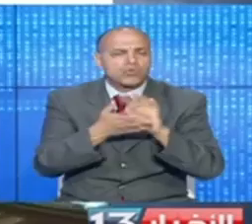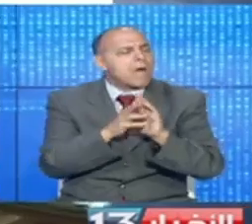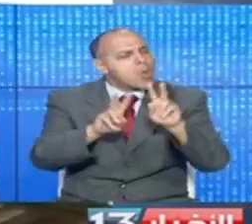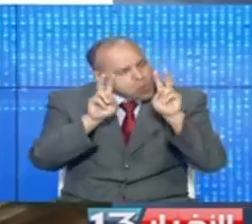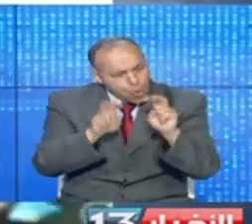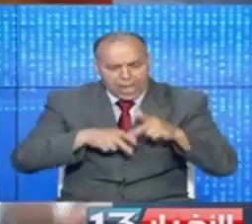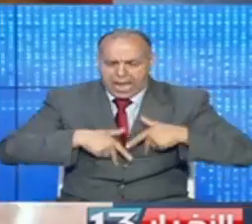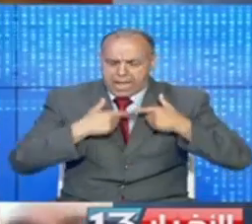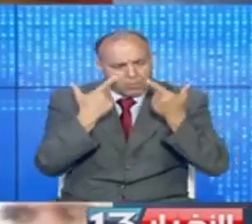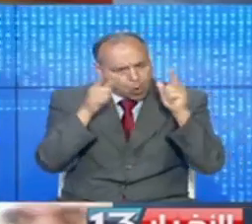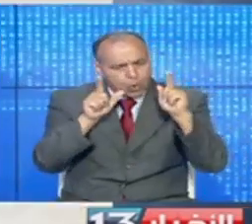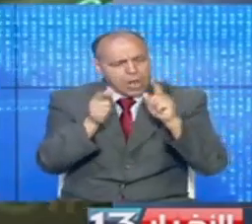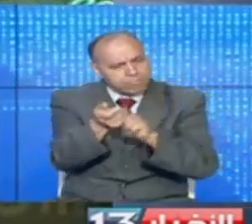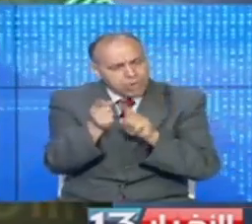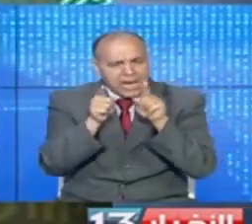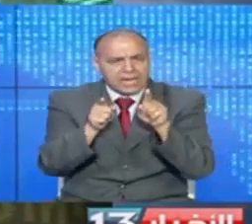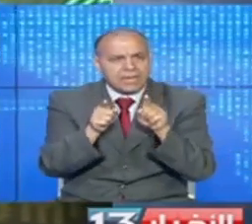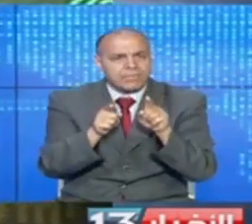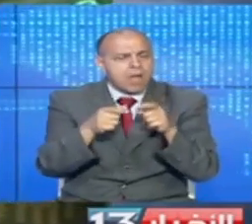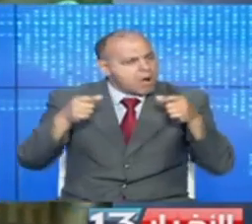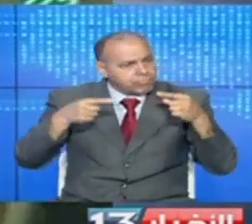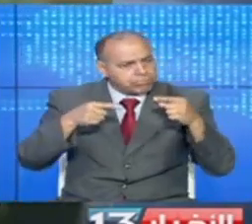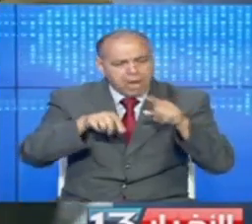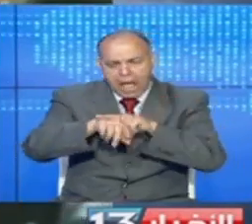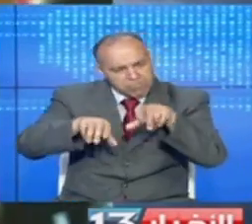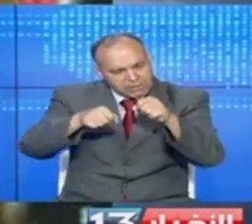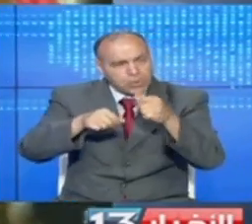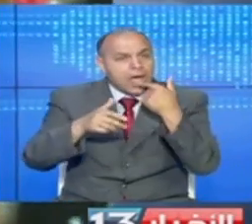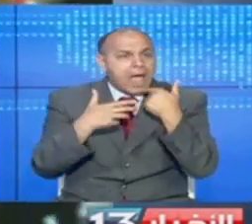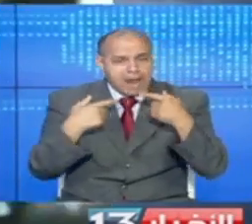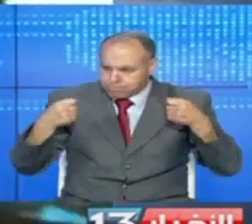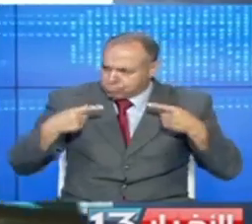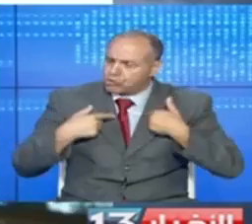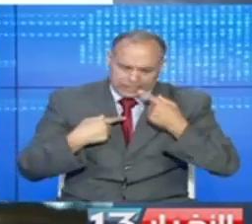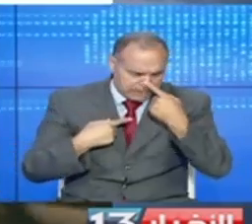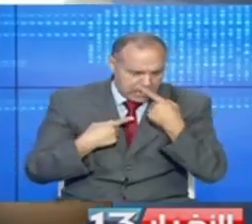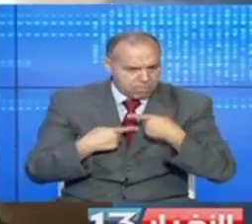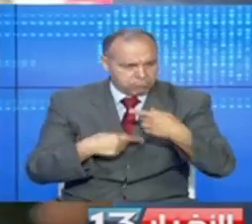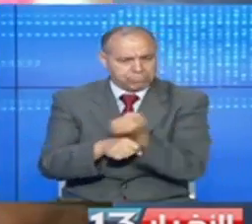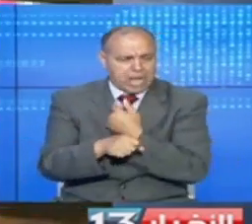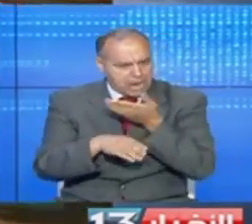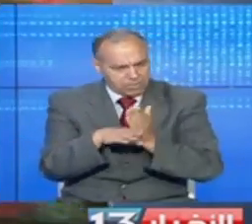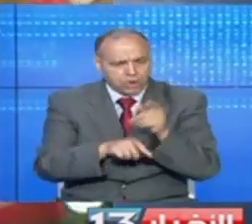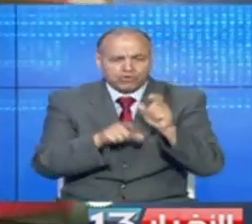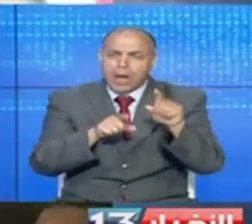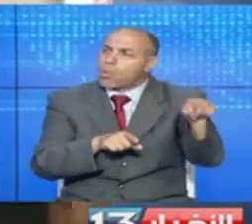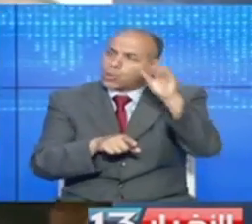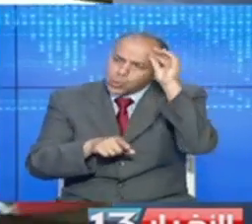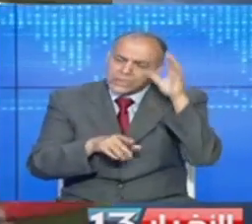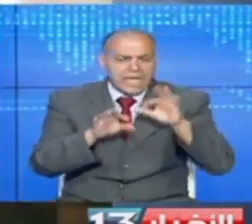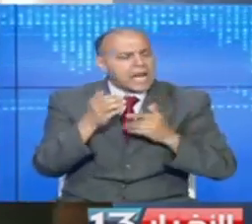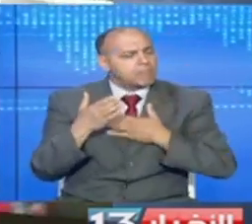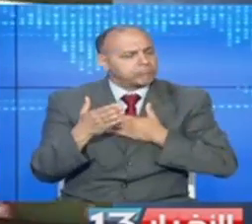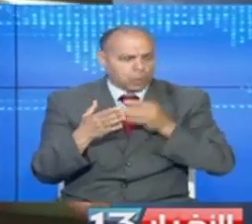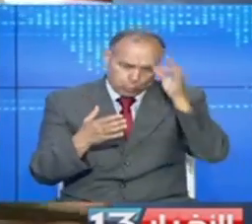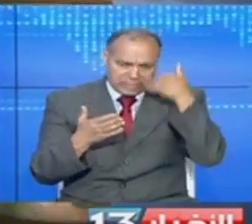المجتمع المدني الحرة والمتأصلة. أردتوها معركة كسر عظام، فنحن للمعركة دي وسنكون فداء أبناء شعبنا في كل الخيارات